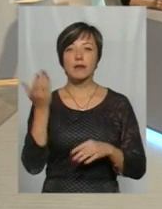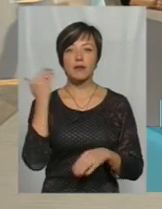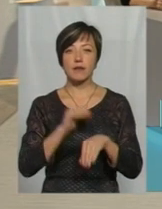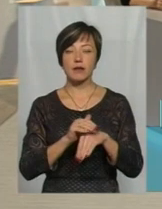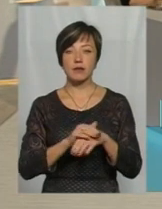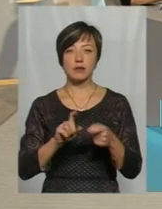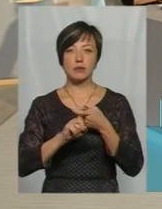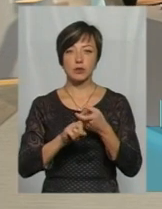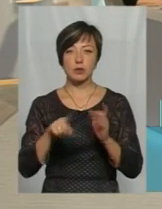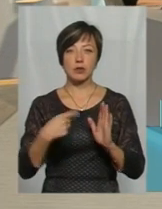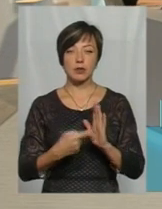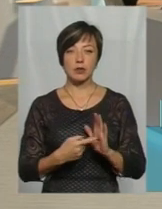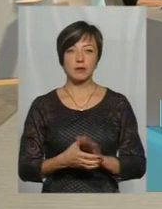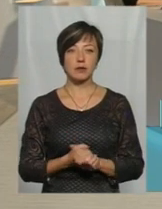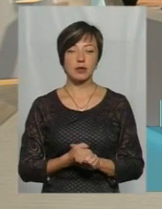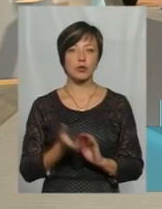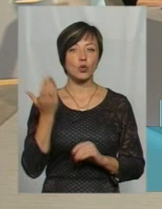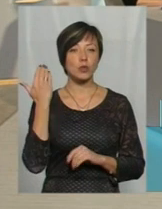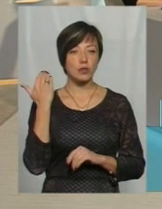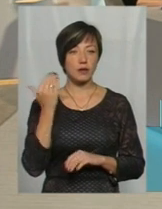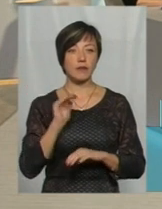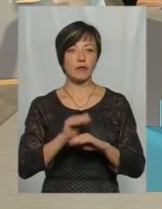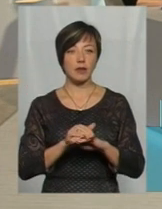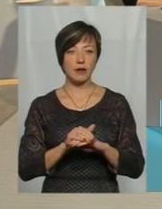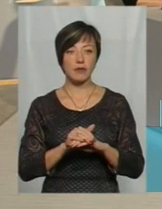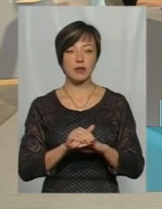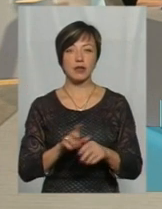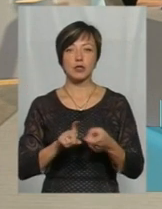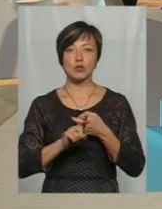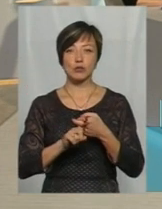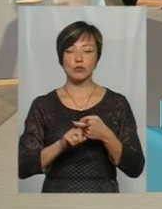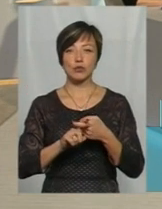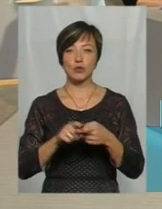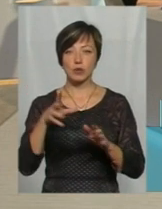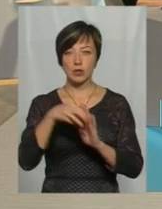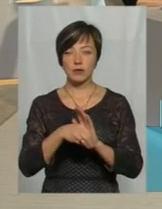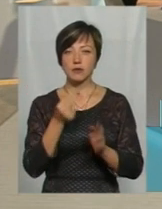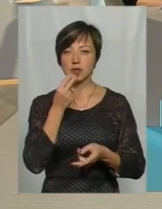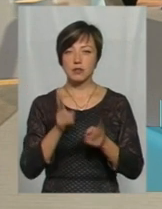збудника? Тоді виявили збудника в стравах